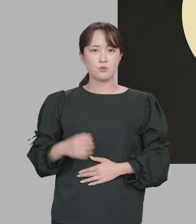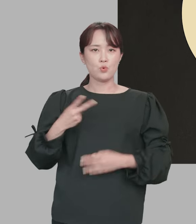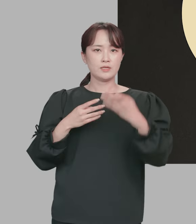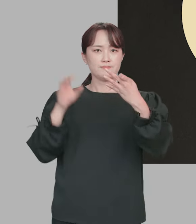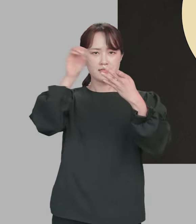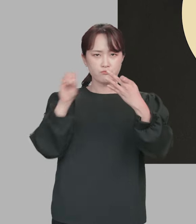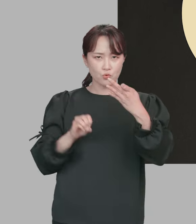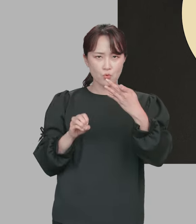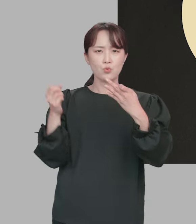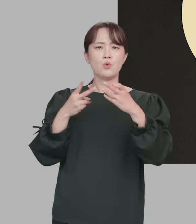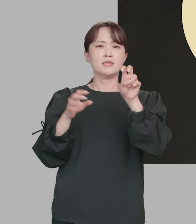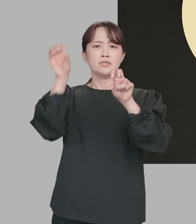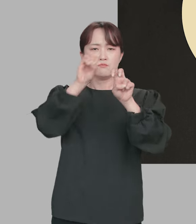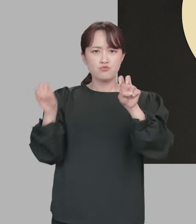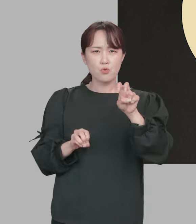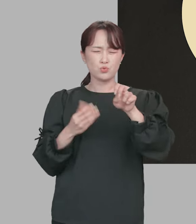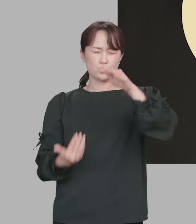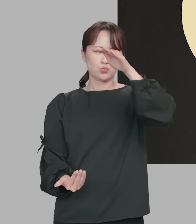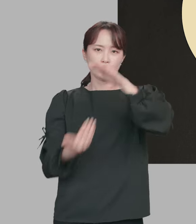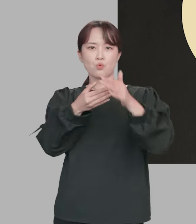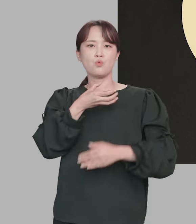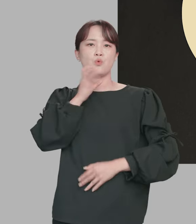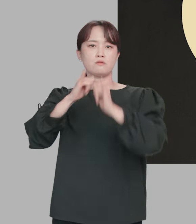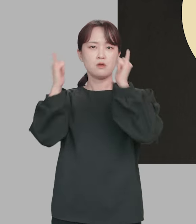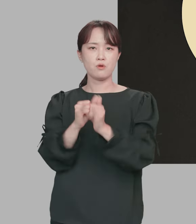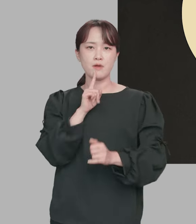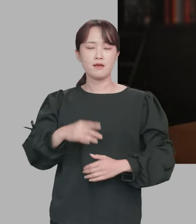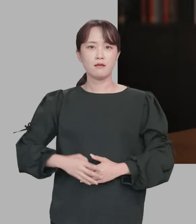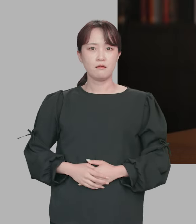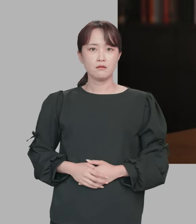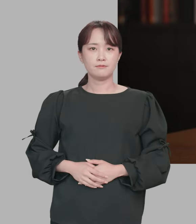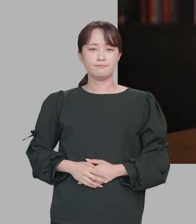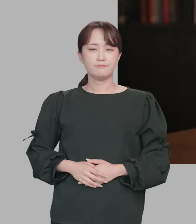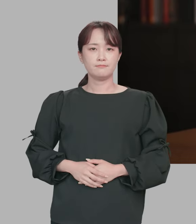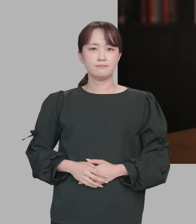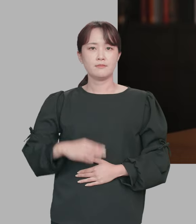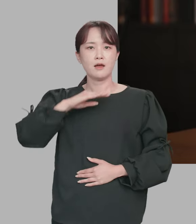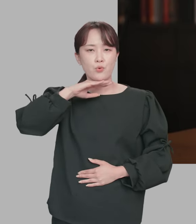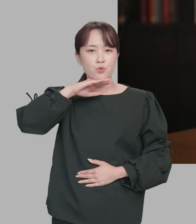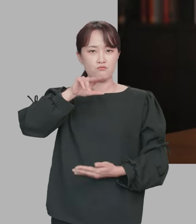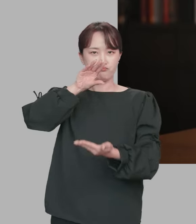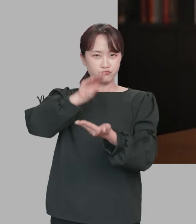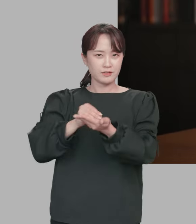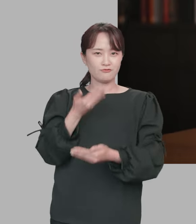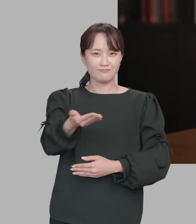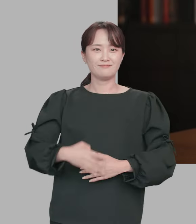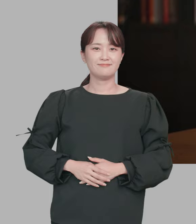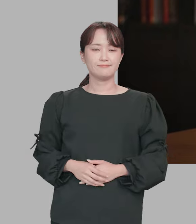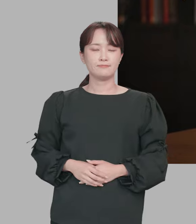사회, 20% 이상일 경우 초고령 사회라고 해요. 여기서 잠깐 문제 하나